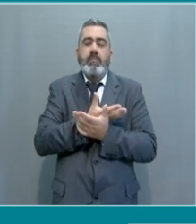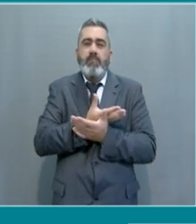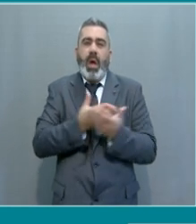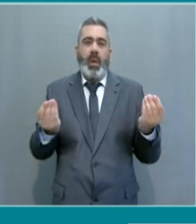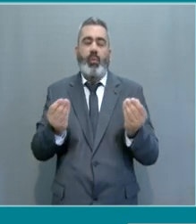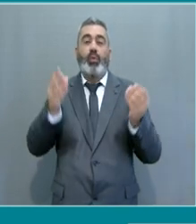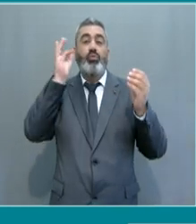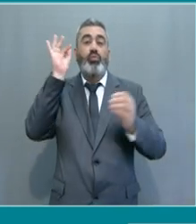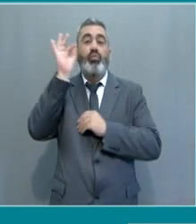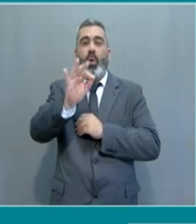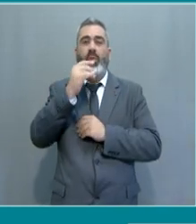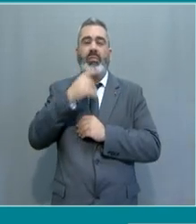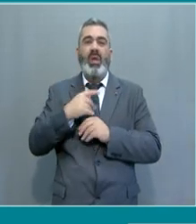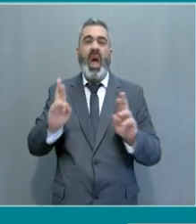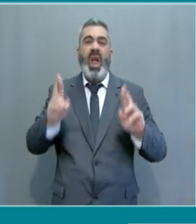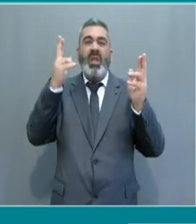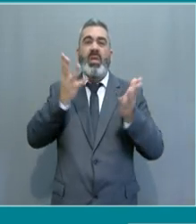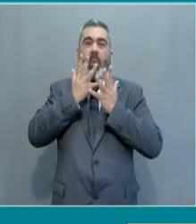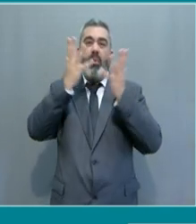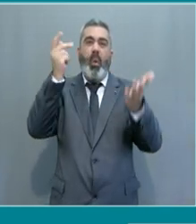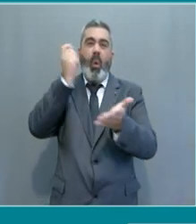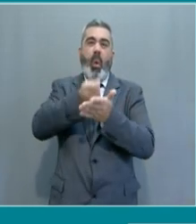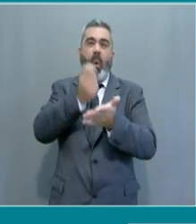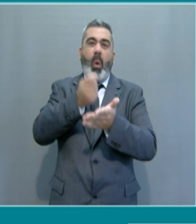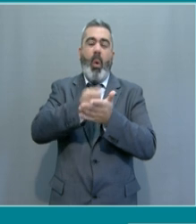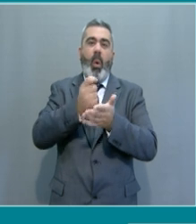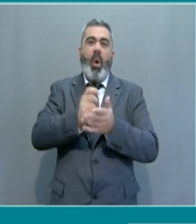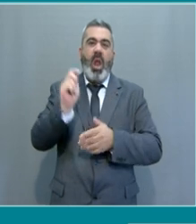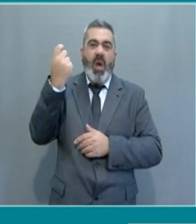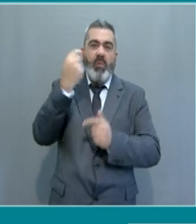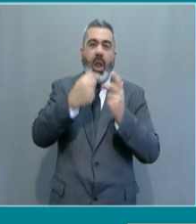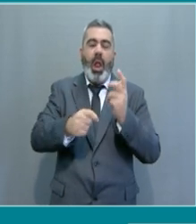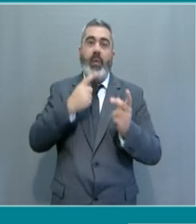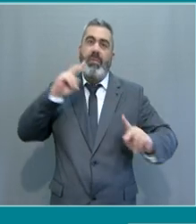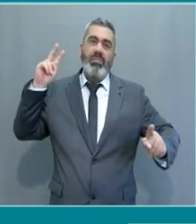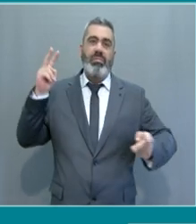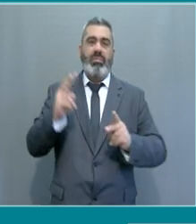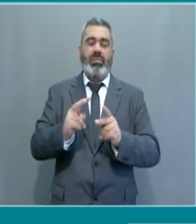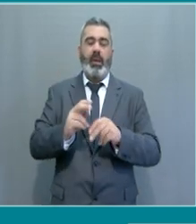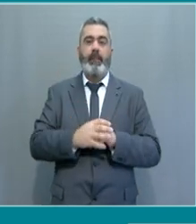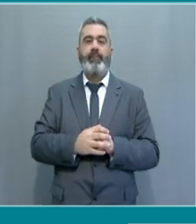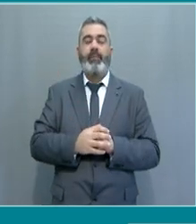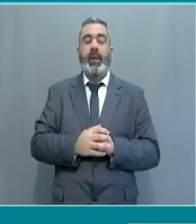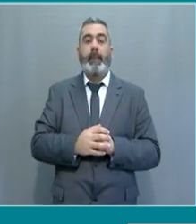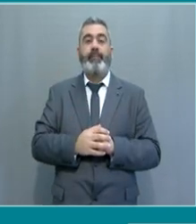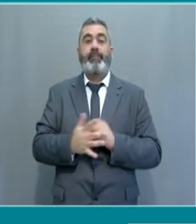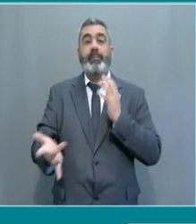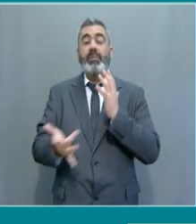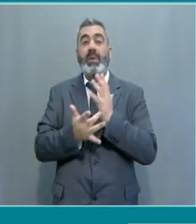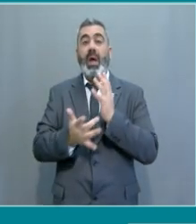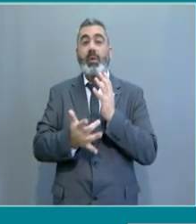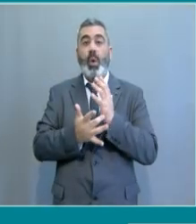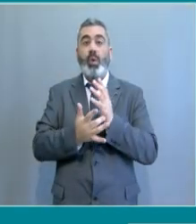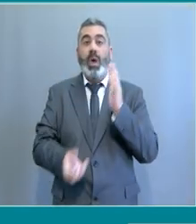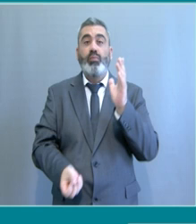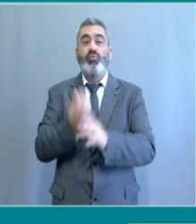στη μείωση του ενεργειακού κόστους της πατρίδας μας. Κάποιες σημαντικές τεχνολογικές